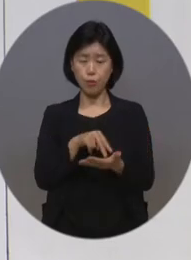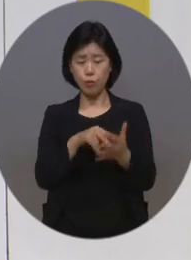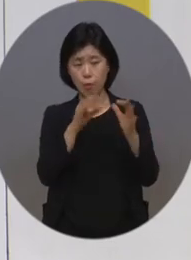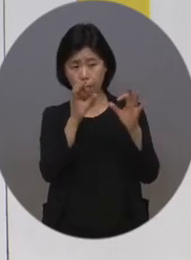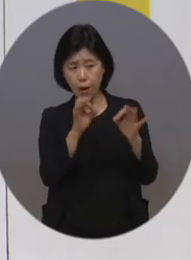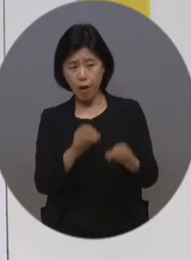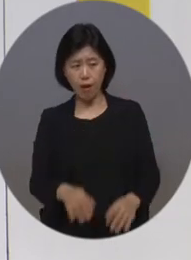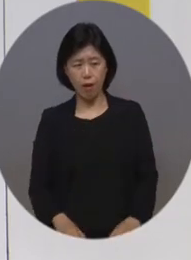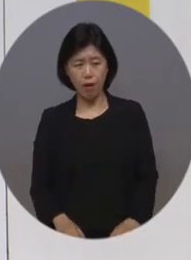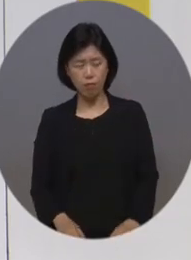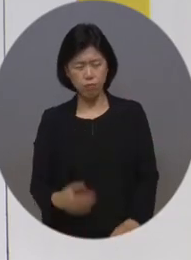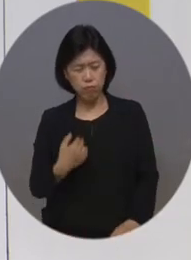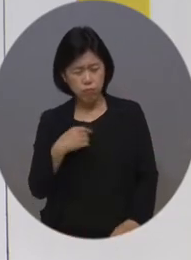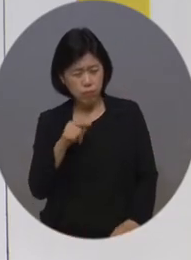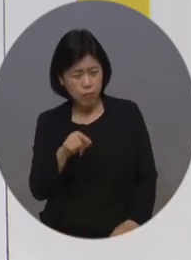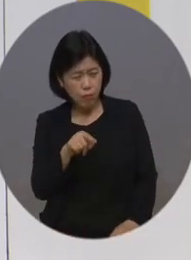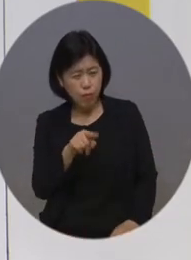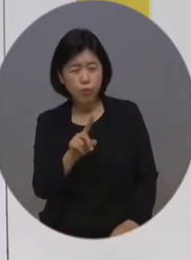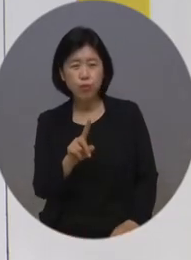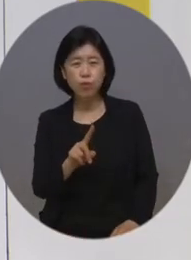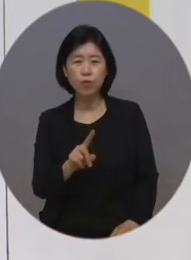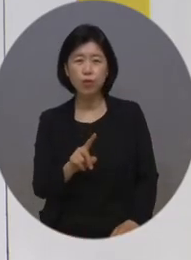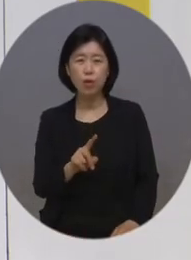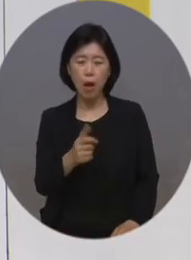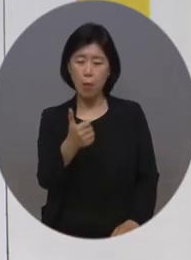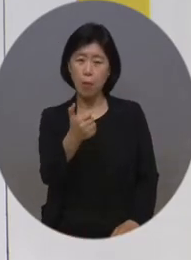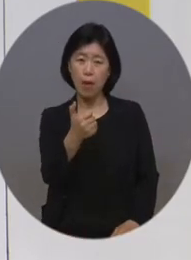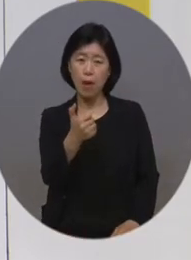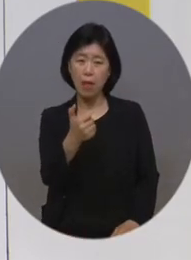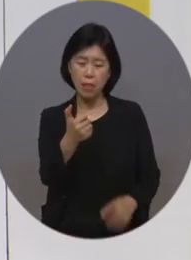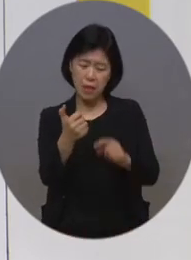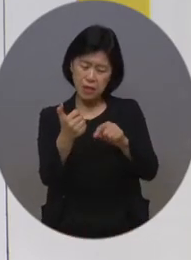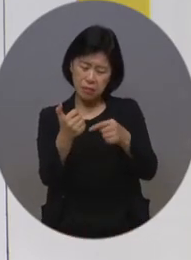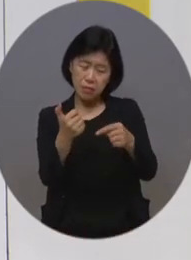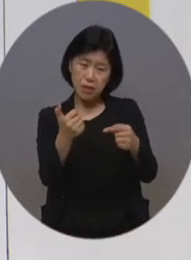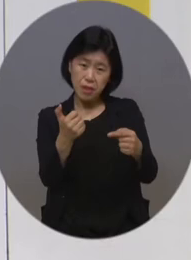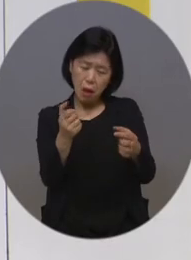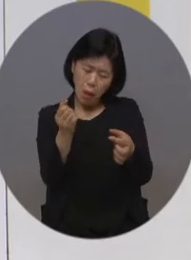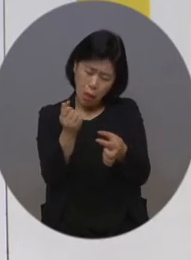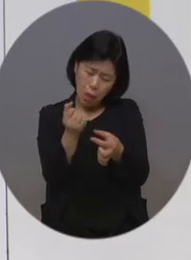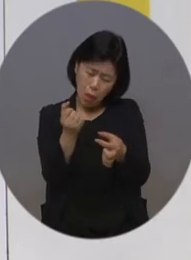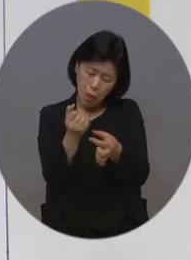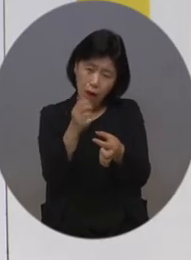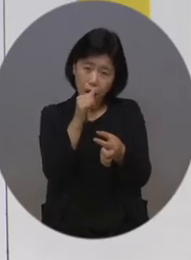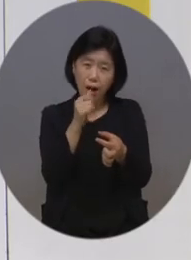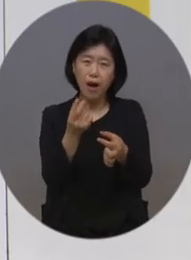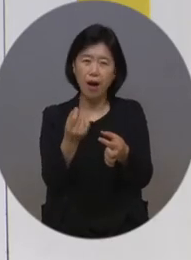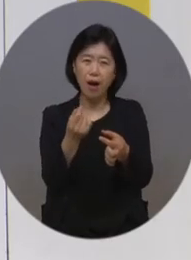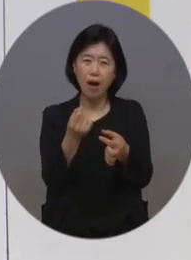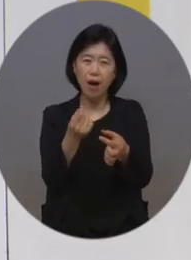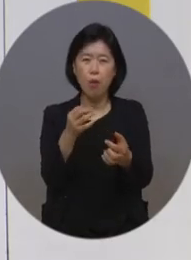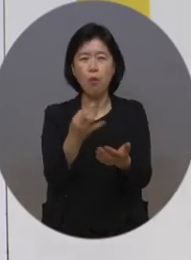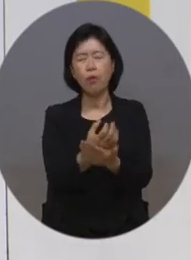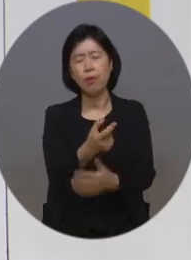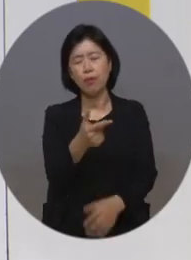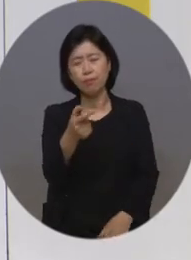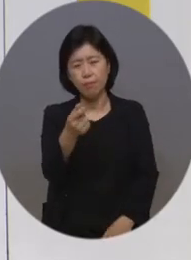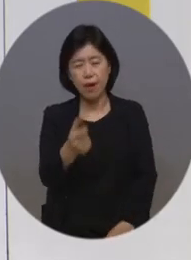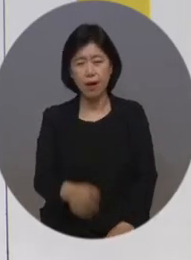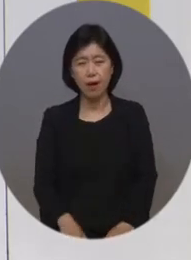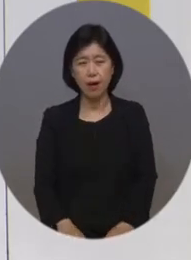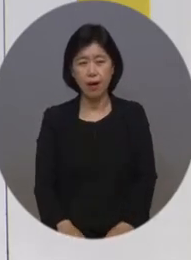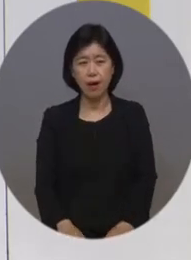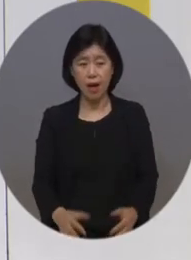골패 스프링 키우는 일들 하고 있고 그러니까 일들도 그 월급도 너무 짧고 일 자체가 너무